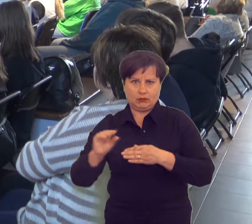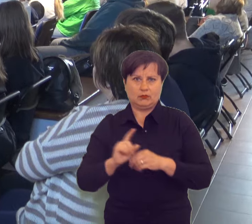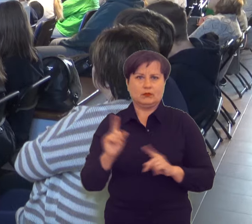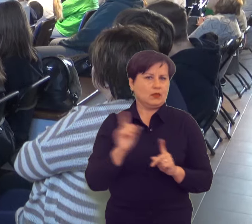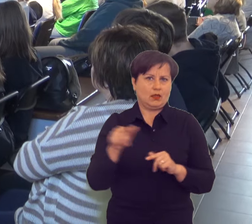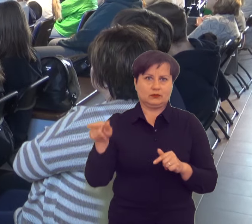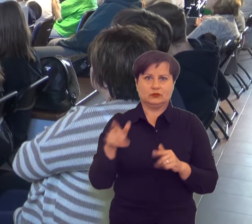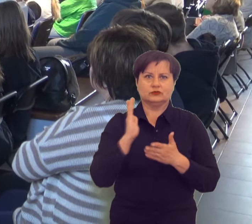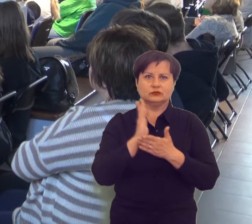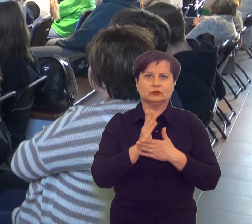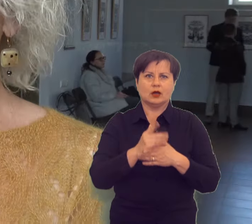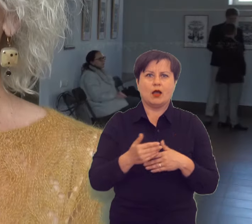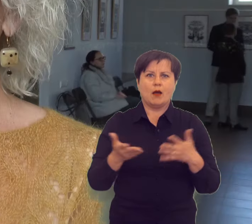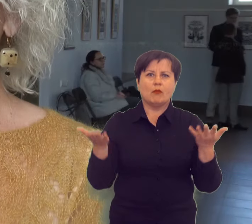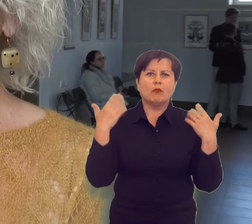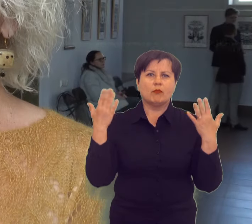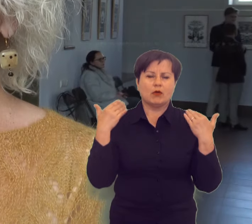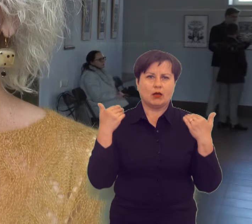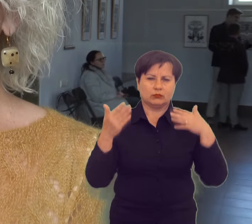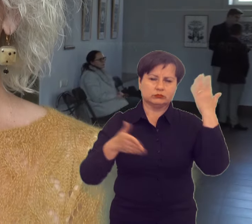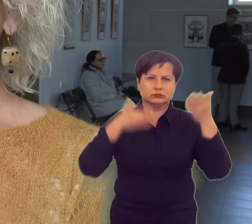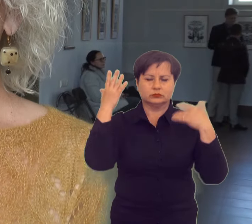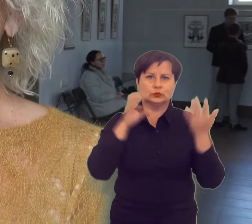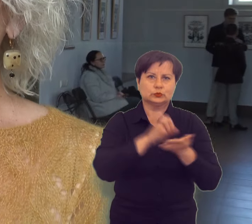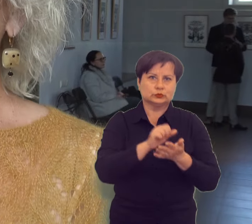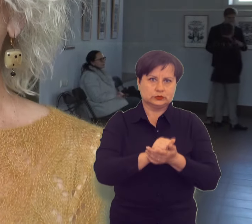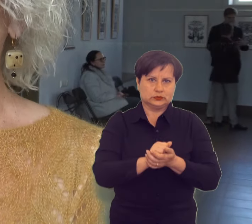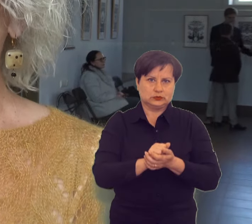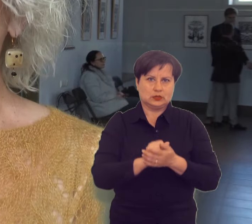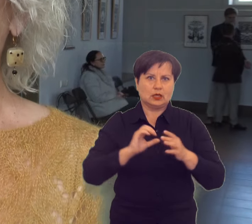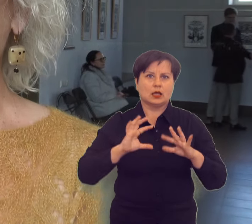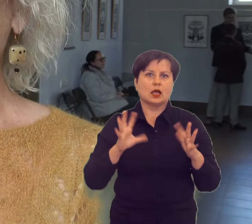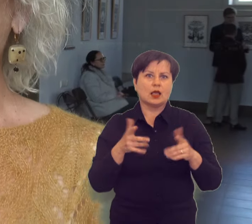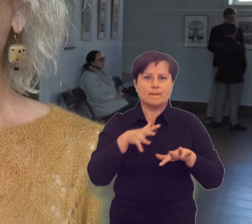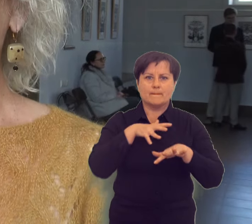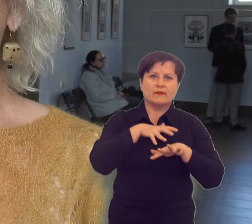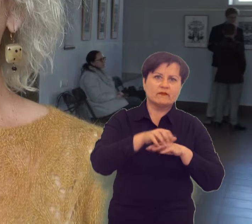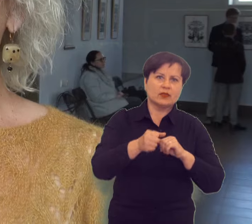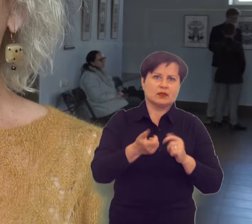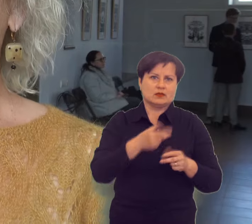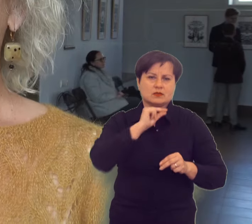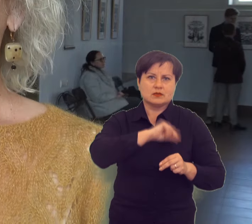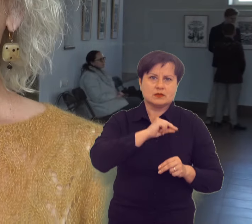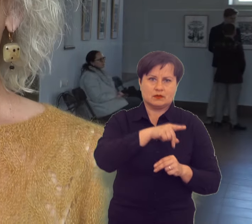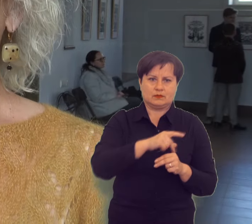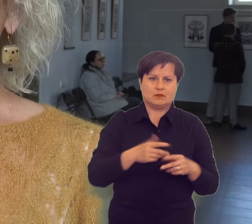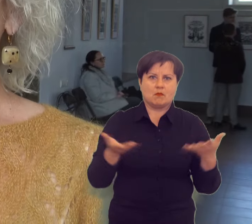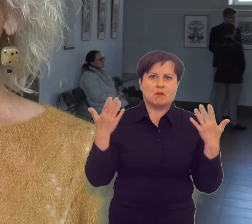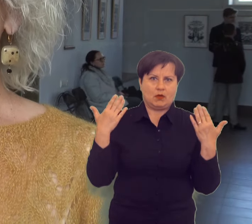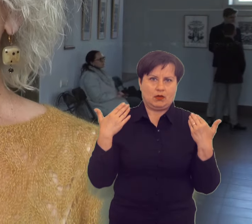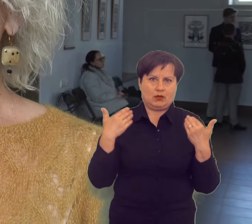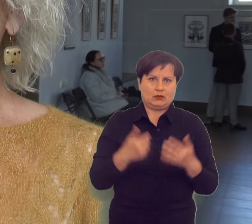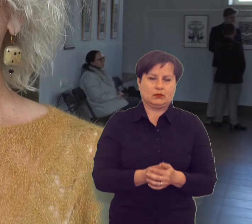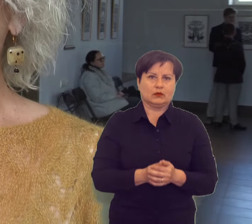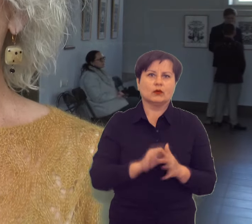pramogų, kažkokie užsiėmimai parke, kaip įveiklinti Kėdainių parką. Ir aš manau, kad čia reiktų